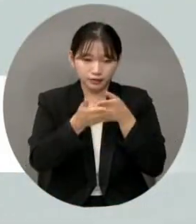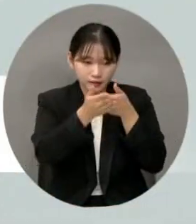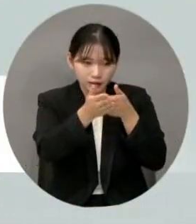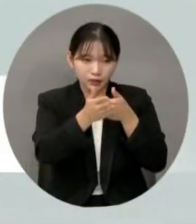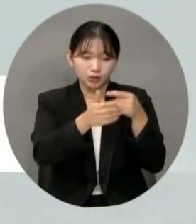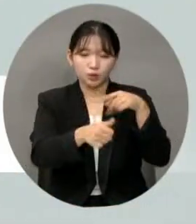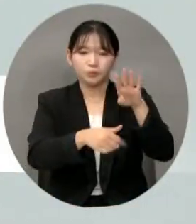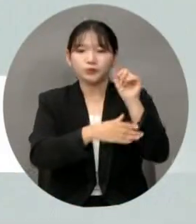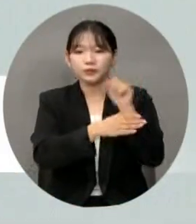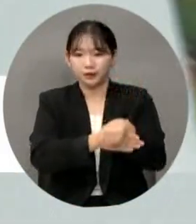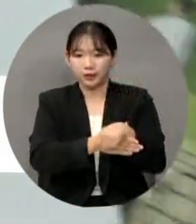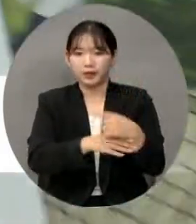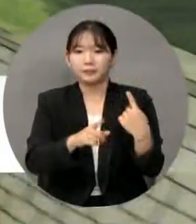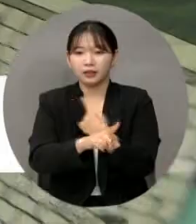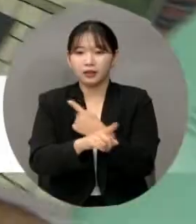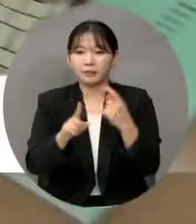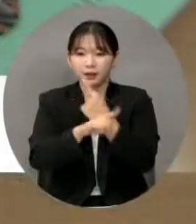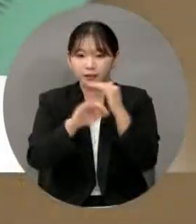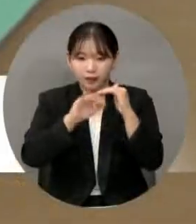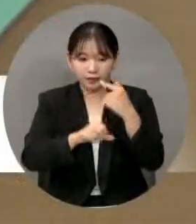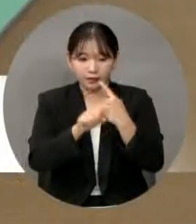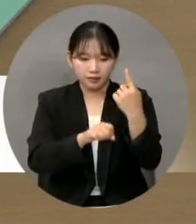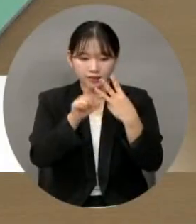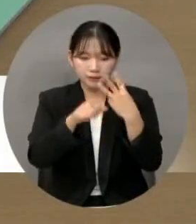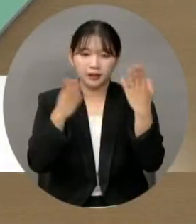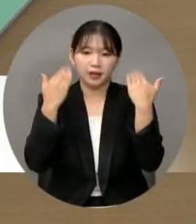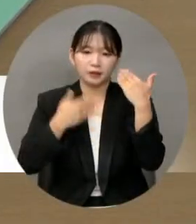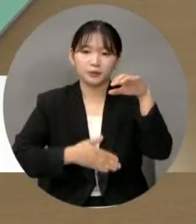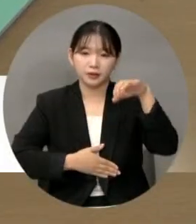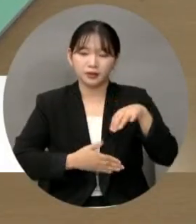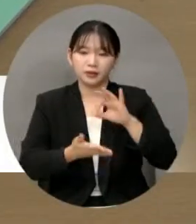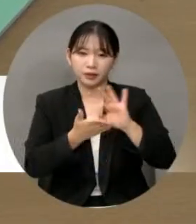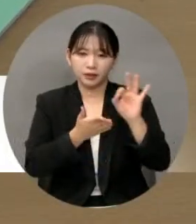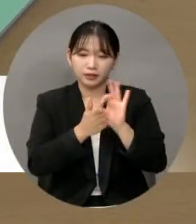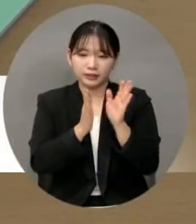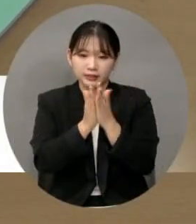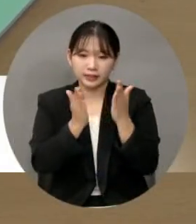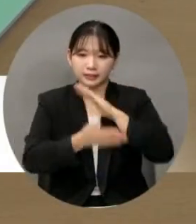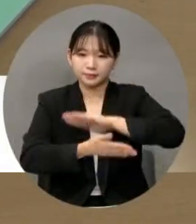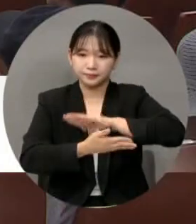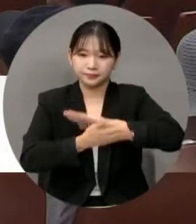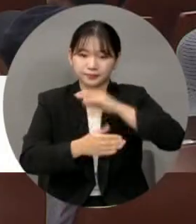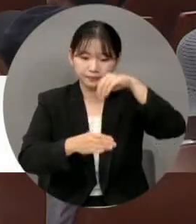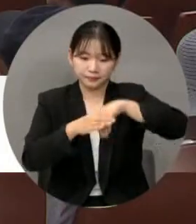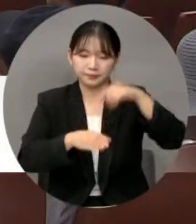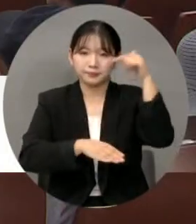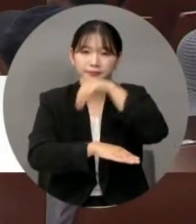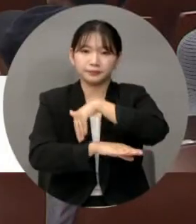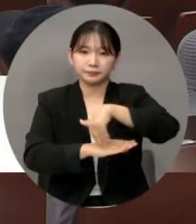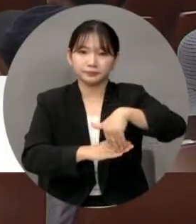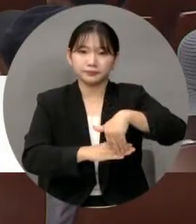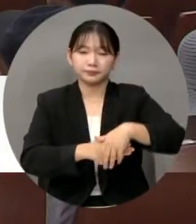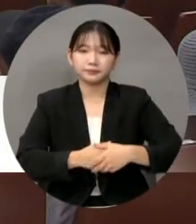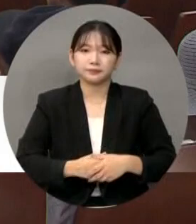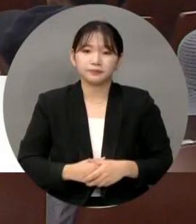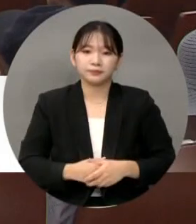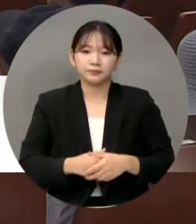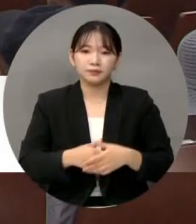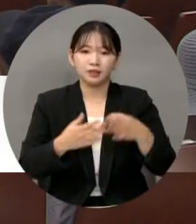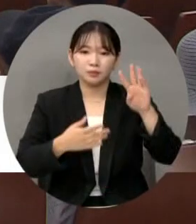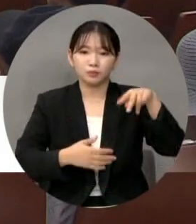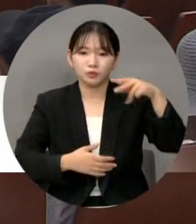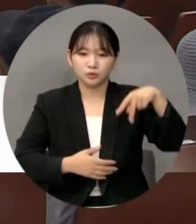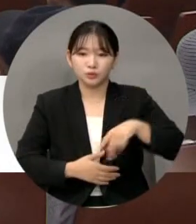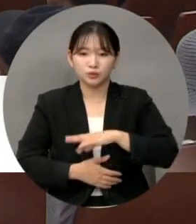이루어졌으며 바뀐 내용은 내년 3월 학교에서 사용할 교과서 인쇄본의 반영 될예정입니다 김문수